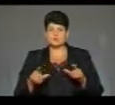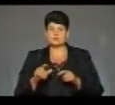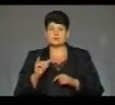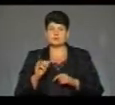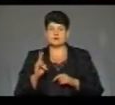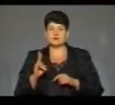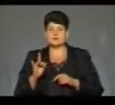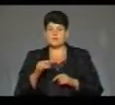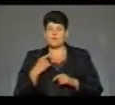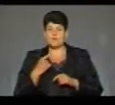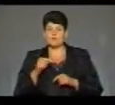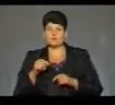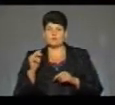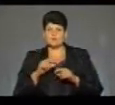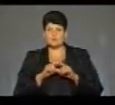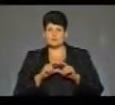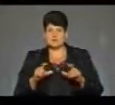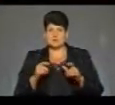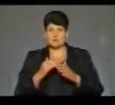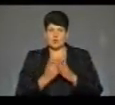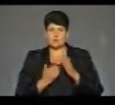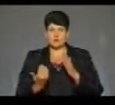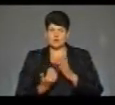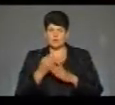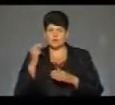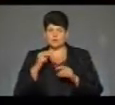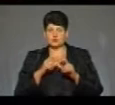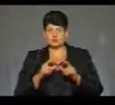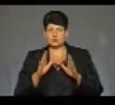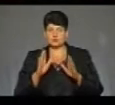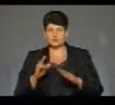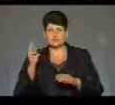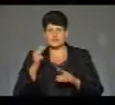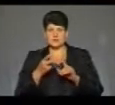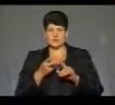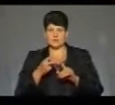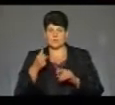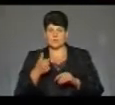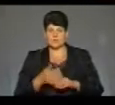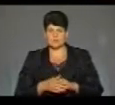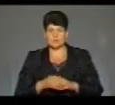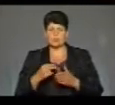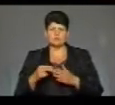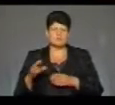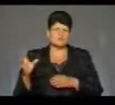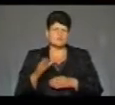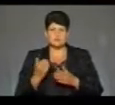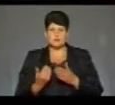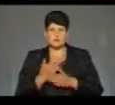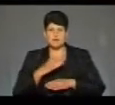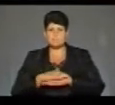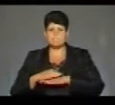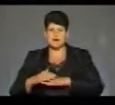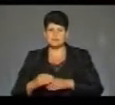у цьому навчальному закладі за програмою нової української школи діти навчатимуться другий рік. Закуплені абсолютно всі нові парти.